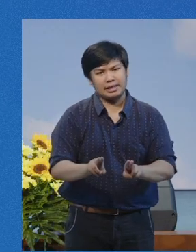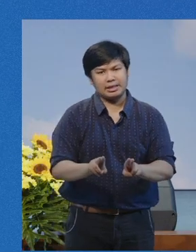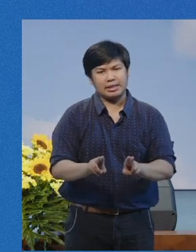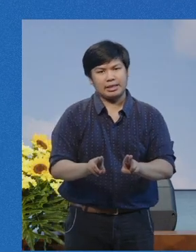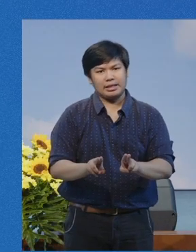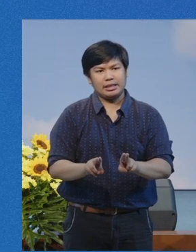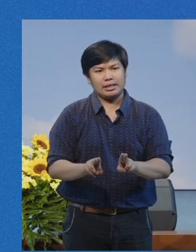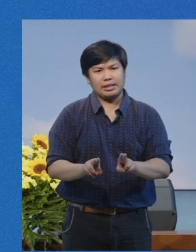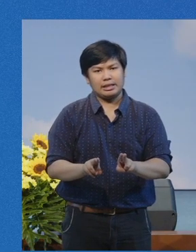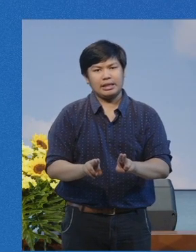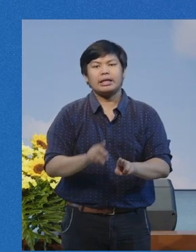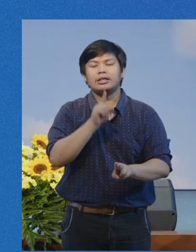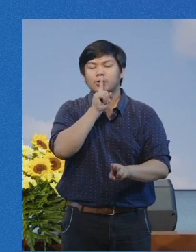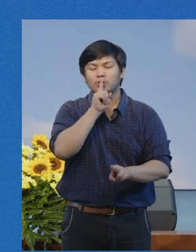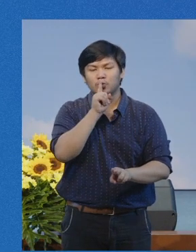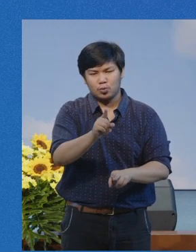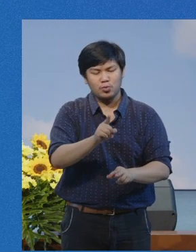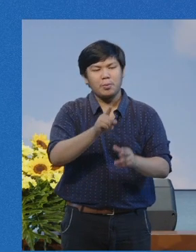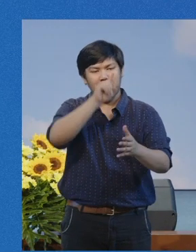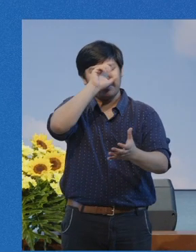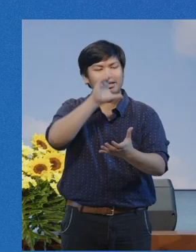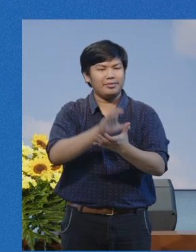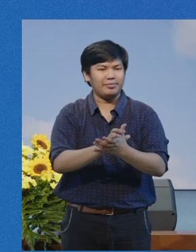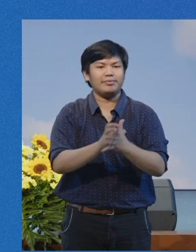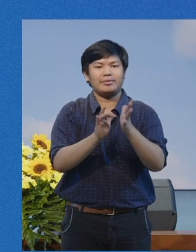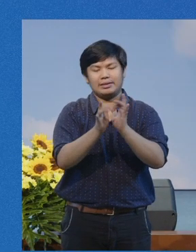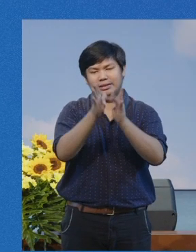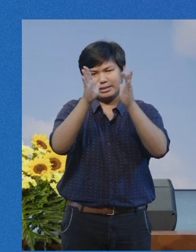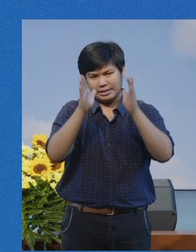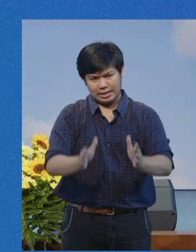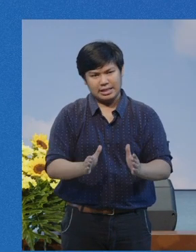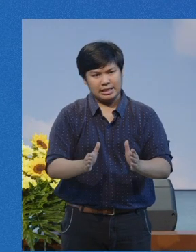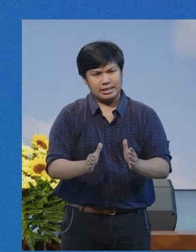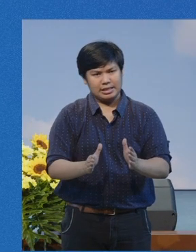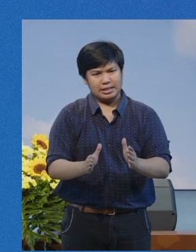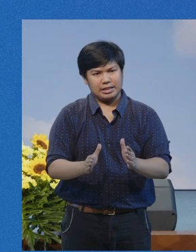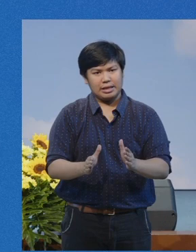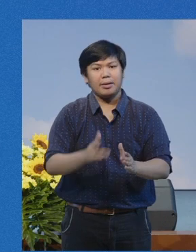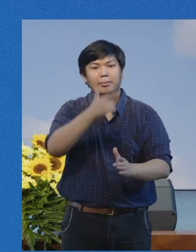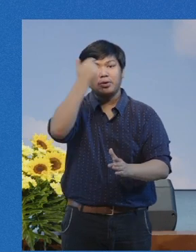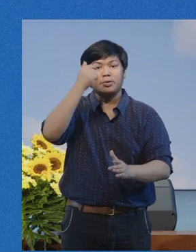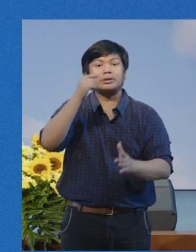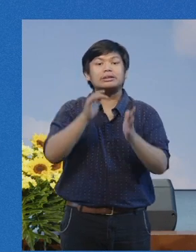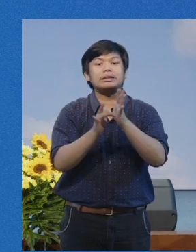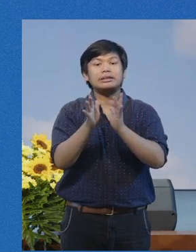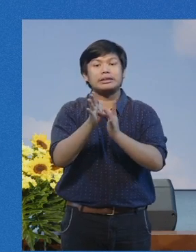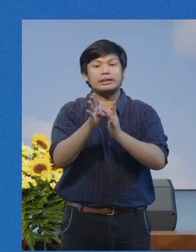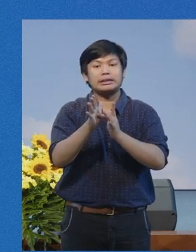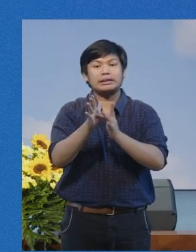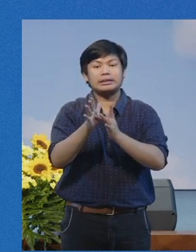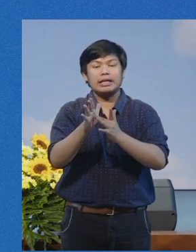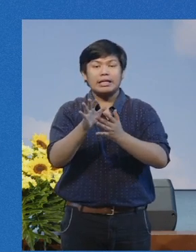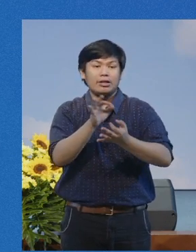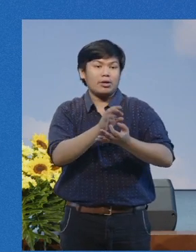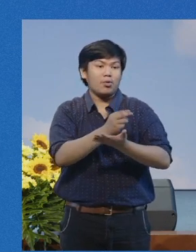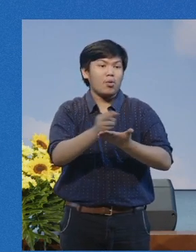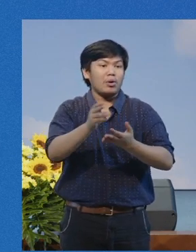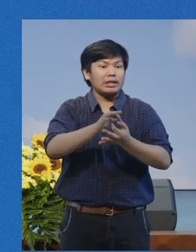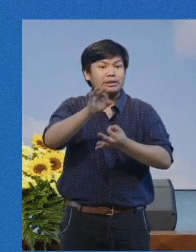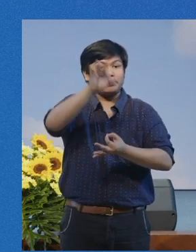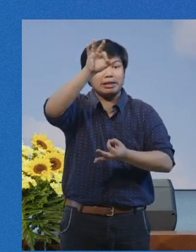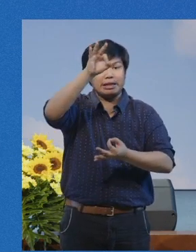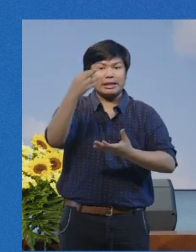sa tunay na Kristiyano. Sapagkat ang Espiritu ng Diyos ay nananahan sa